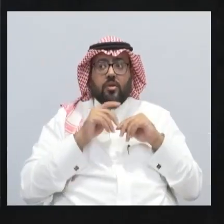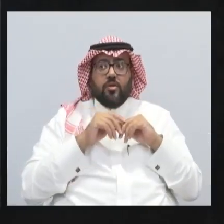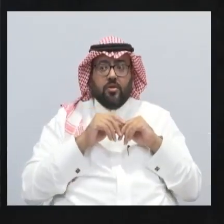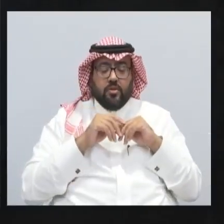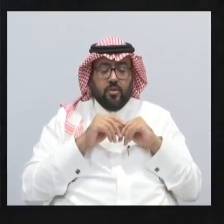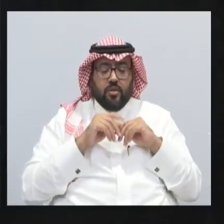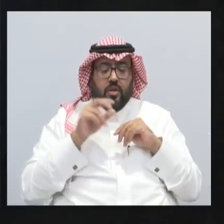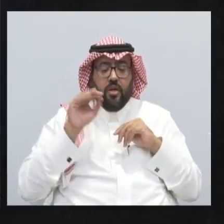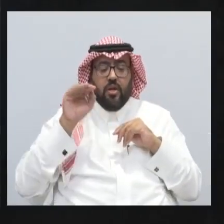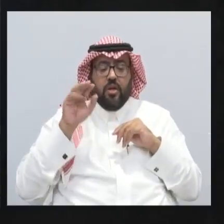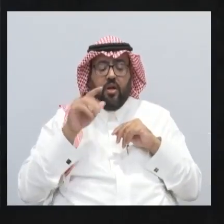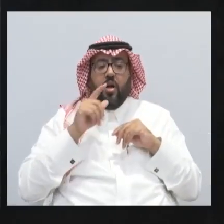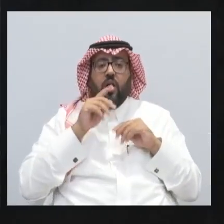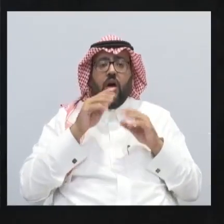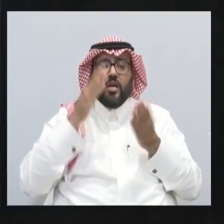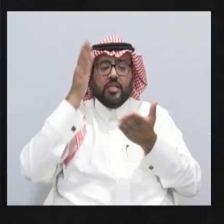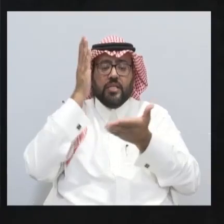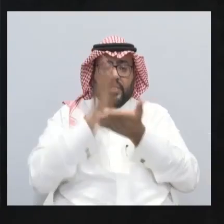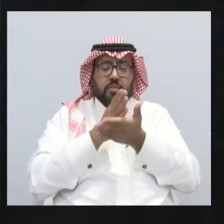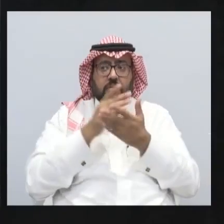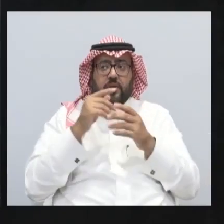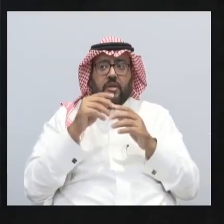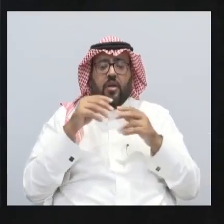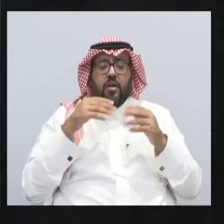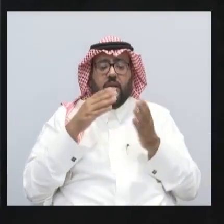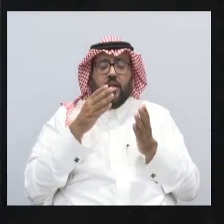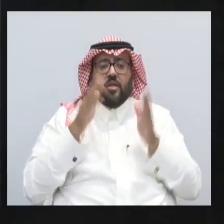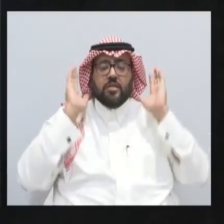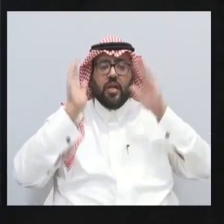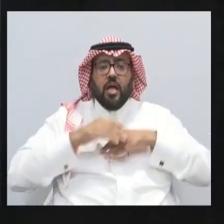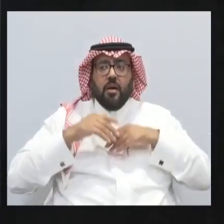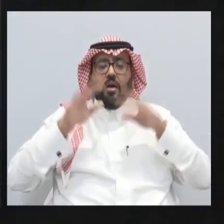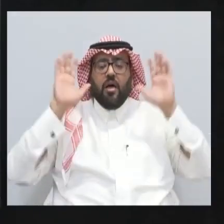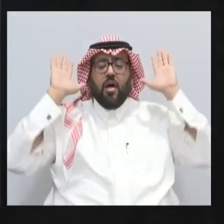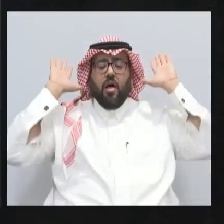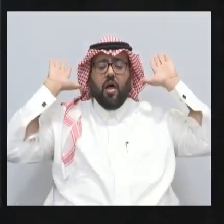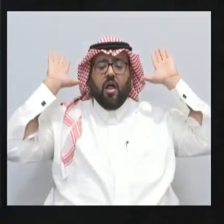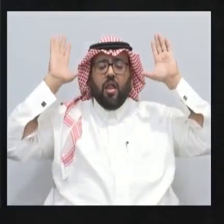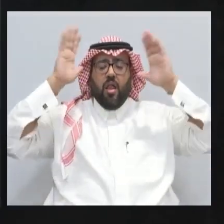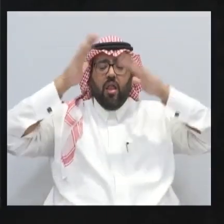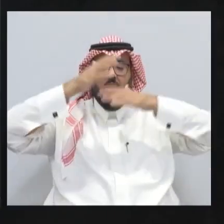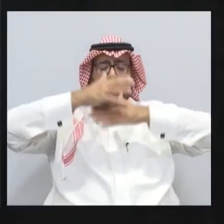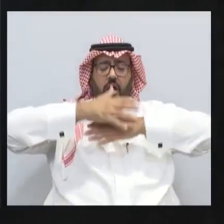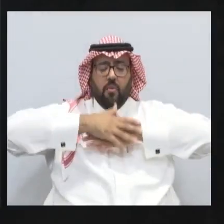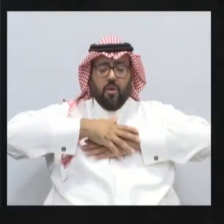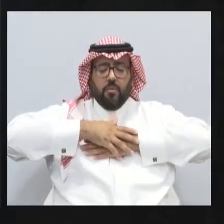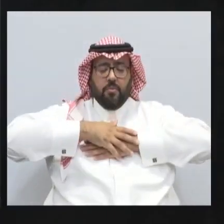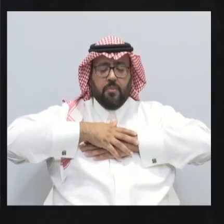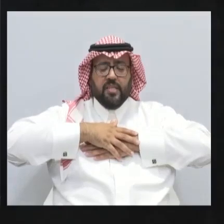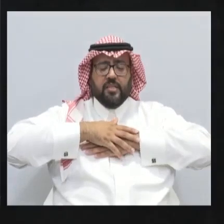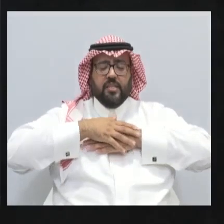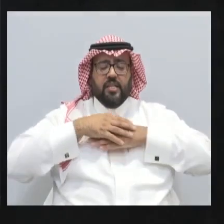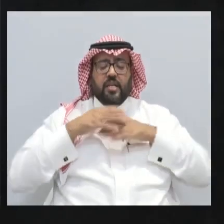في الحديث القدسي قسمت الصلاه بيني وبين نصفين اذا كبرت فكانك بدات